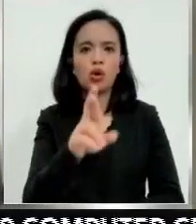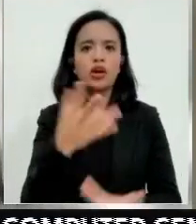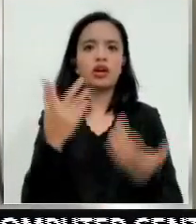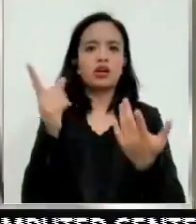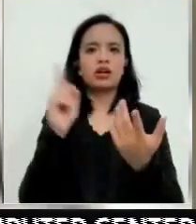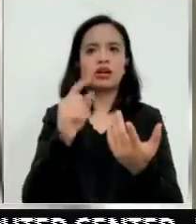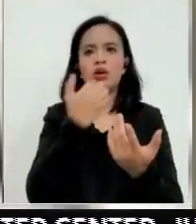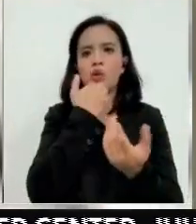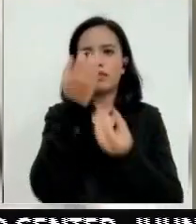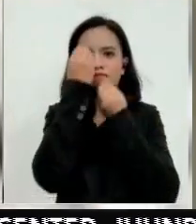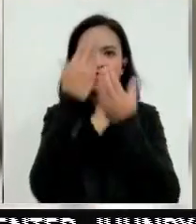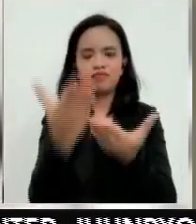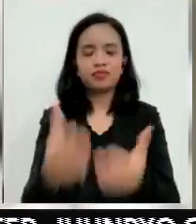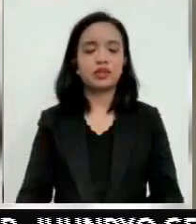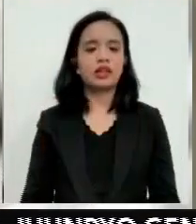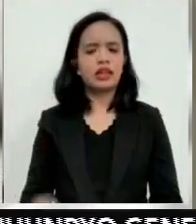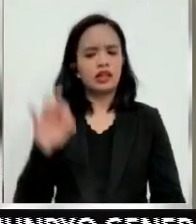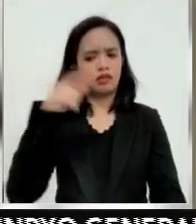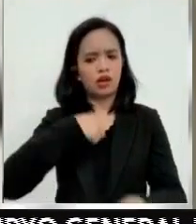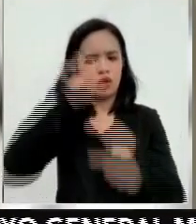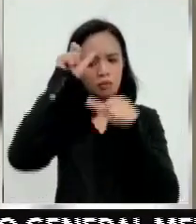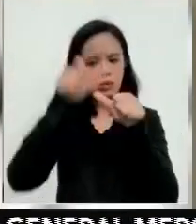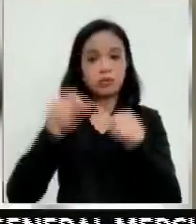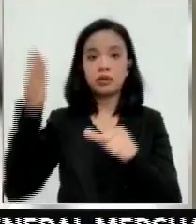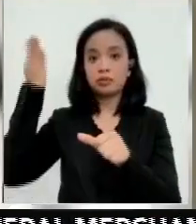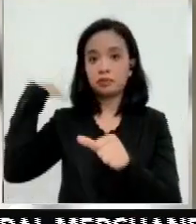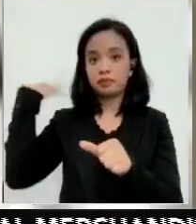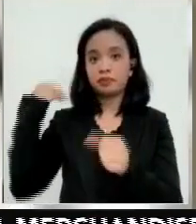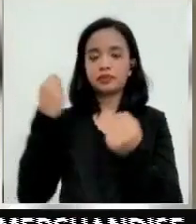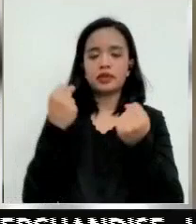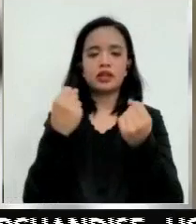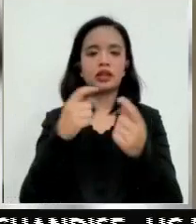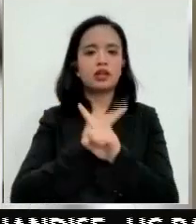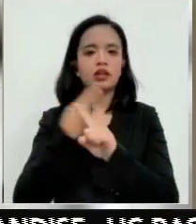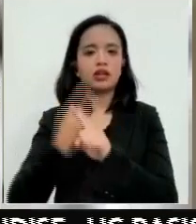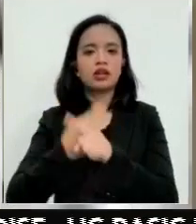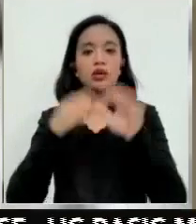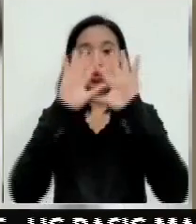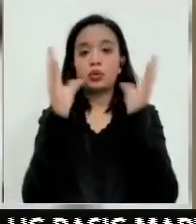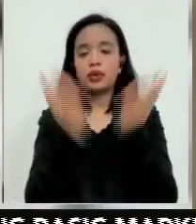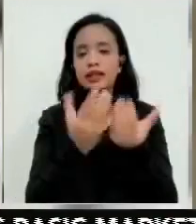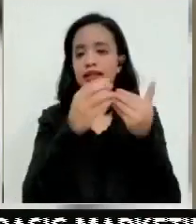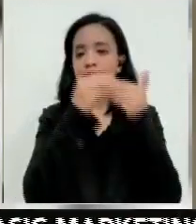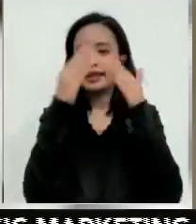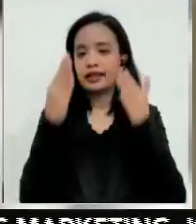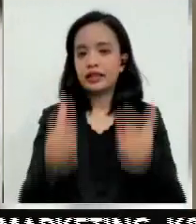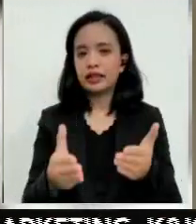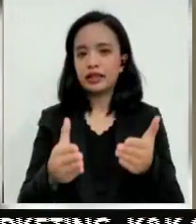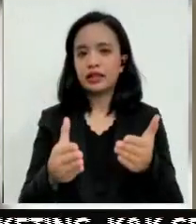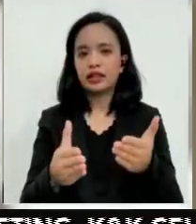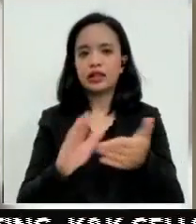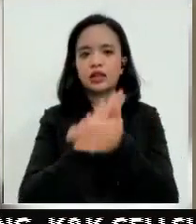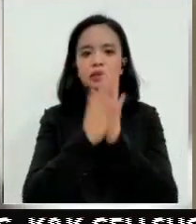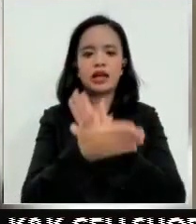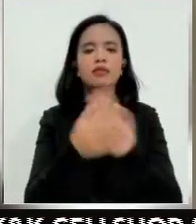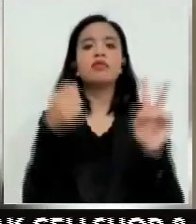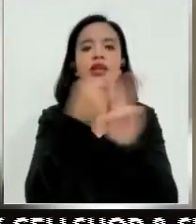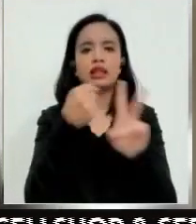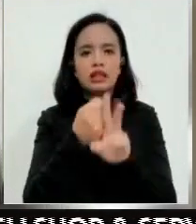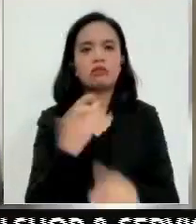correctly Several months ago Uh world leader Uh fell victim to something like that in the